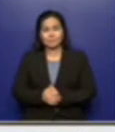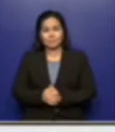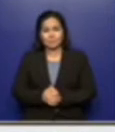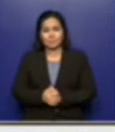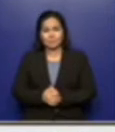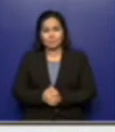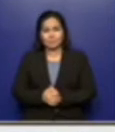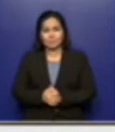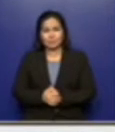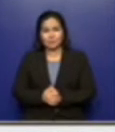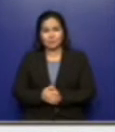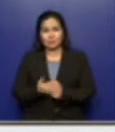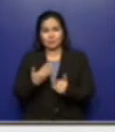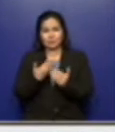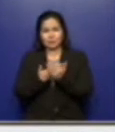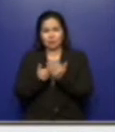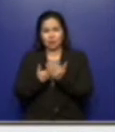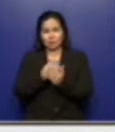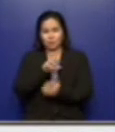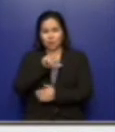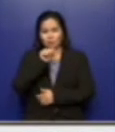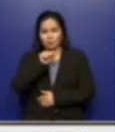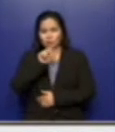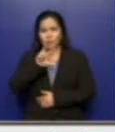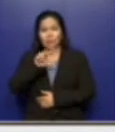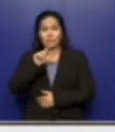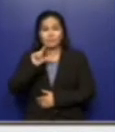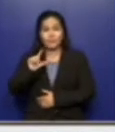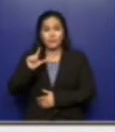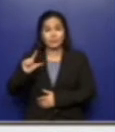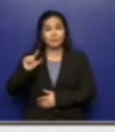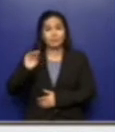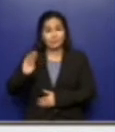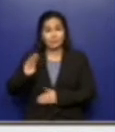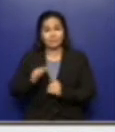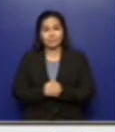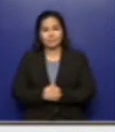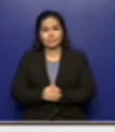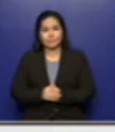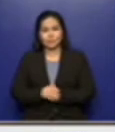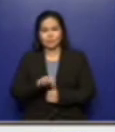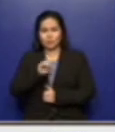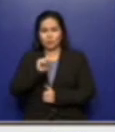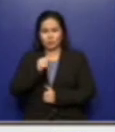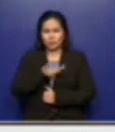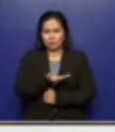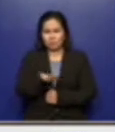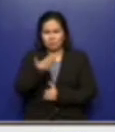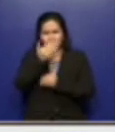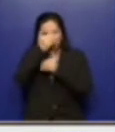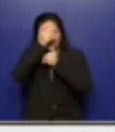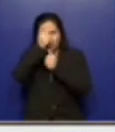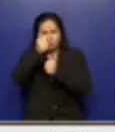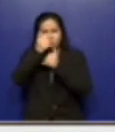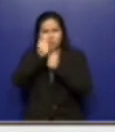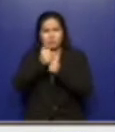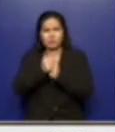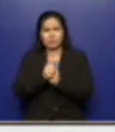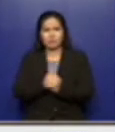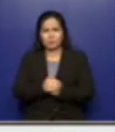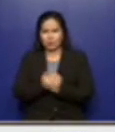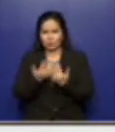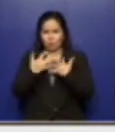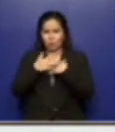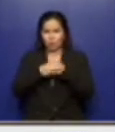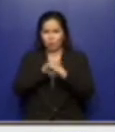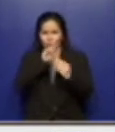งถึง 3.3 ล้านล้านบาทเพื่อนสมาชิกต่างให้ความสนใจที่เราจะต้องร่วม